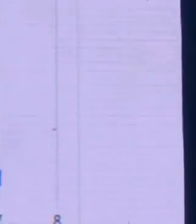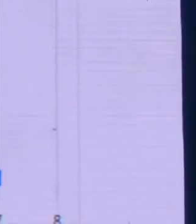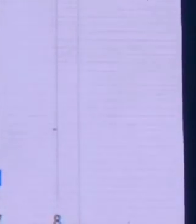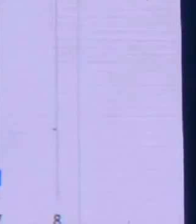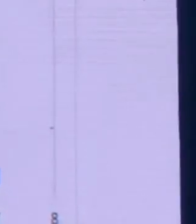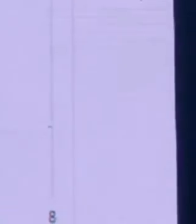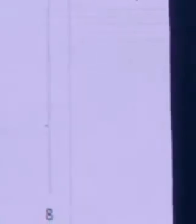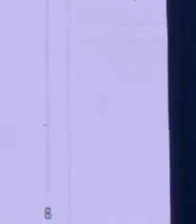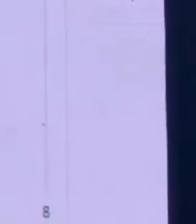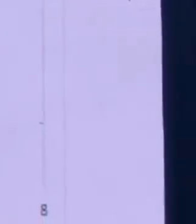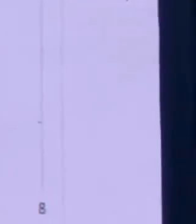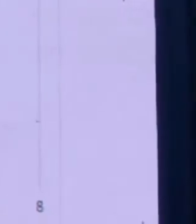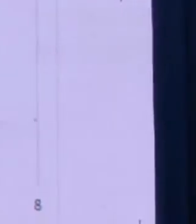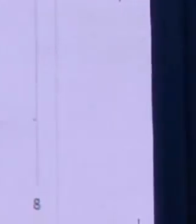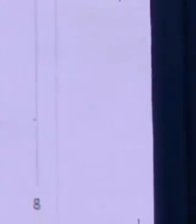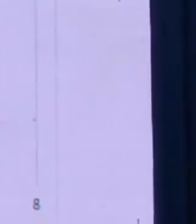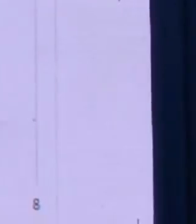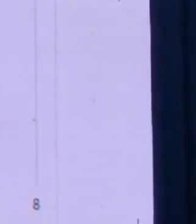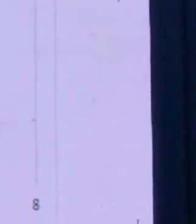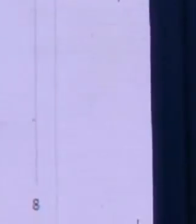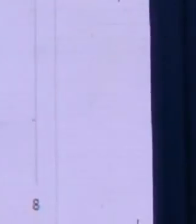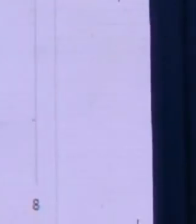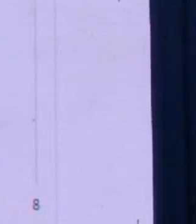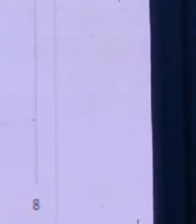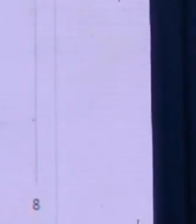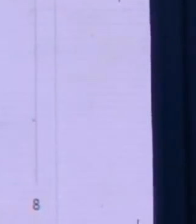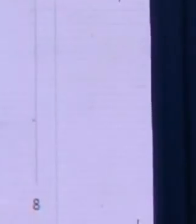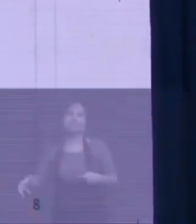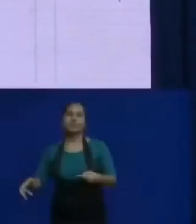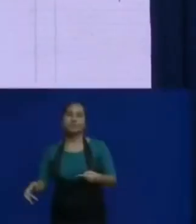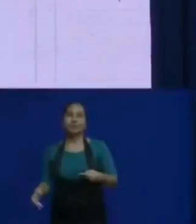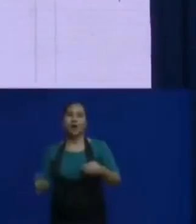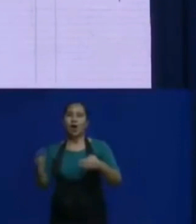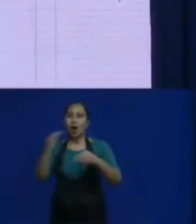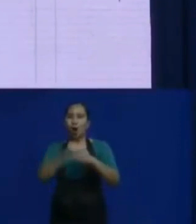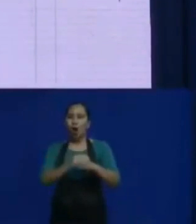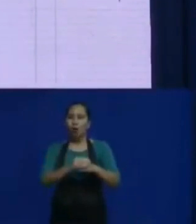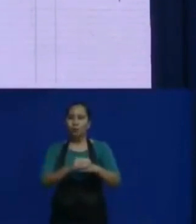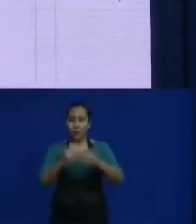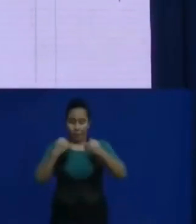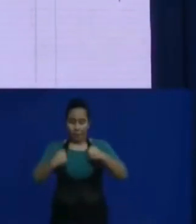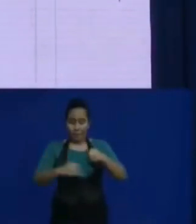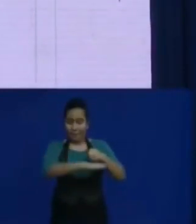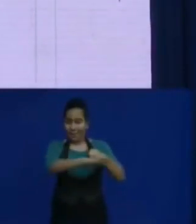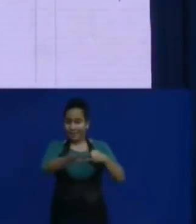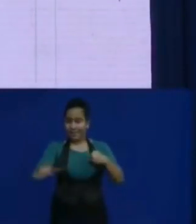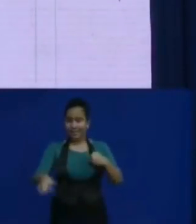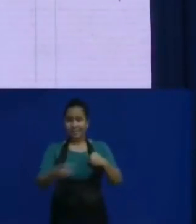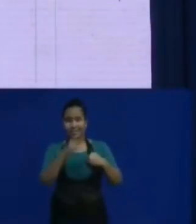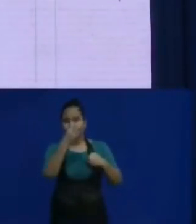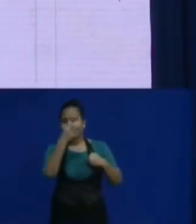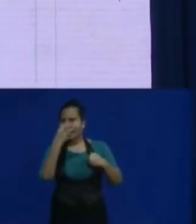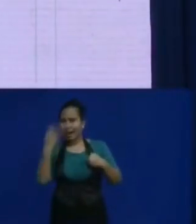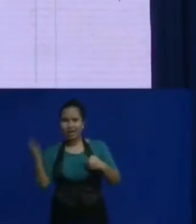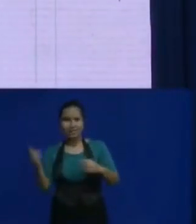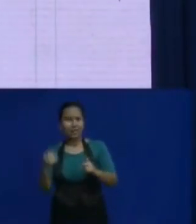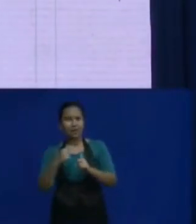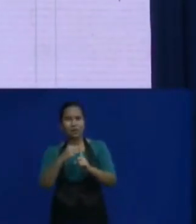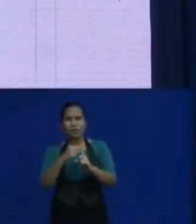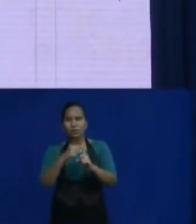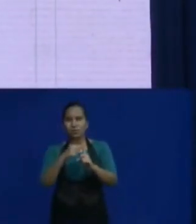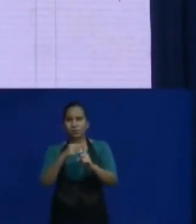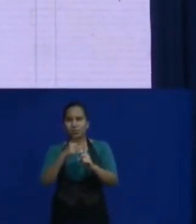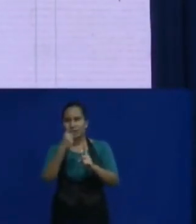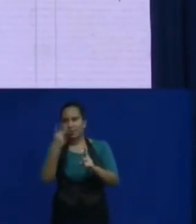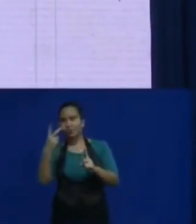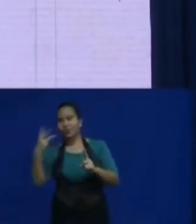district. Incidentie, dat is het aantal gevallen op de bevolking. Dus niet gewoon het aantal gevallen van 1,